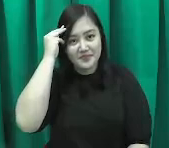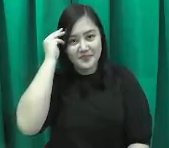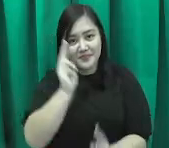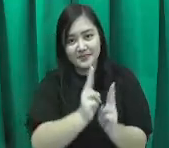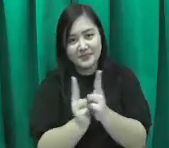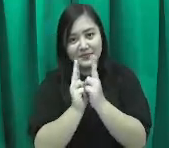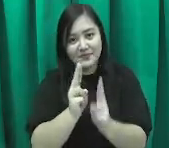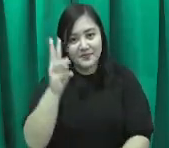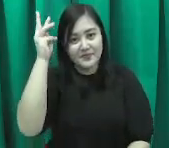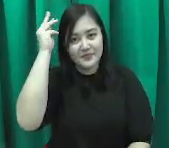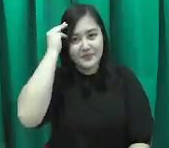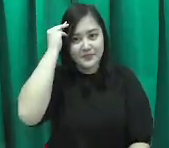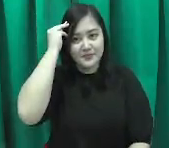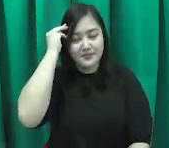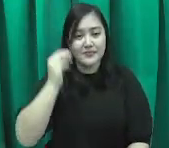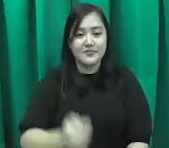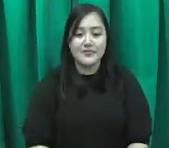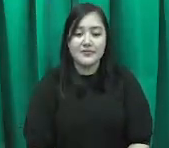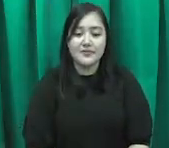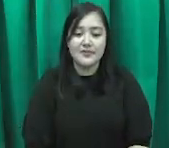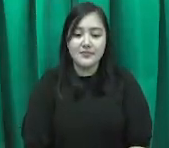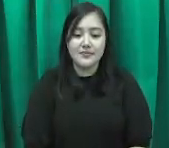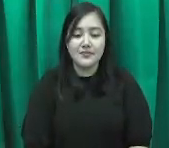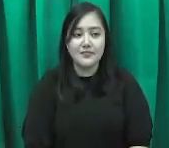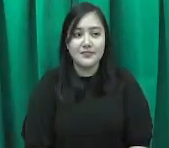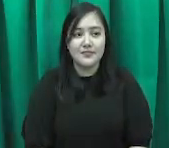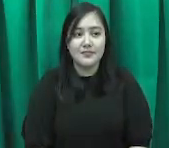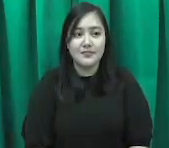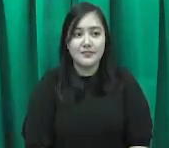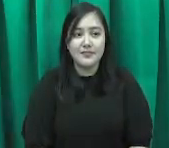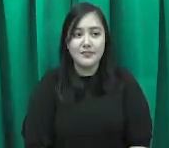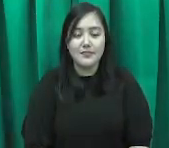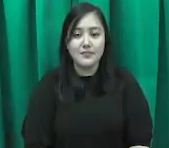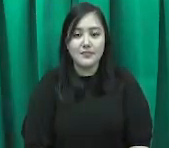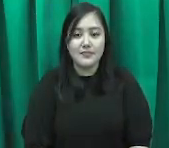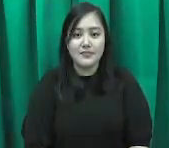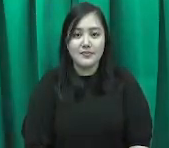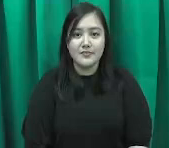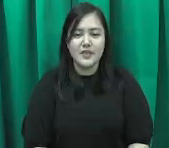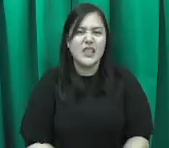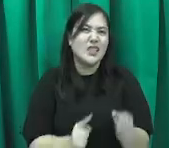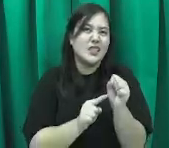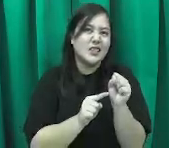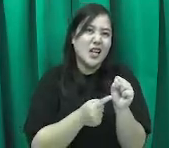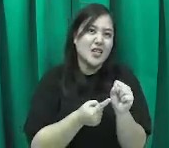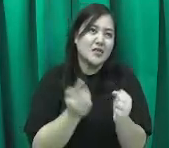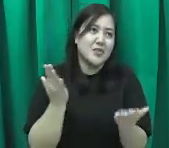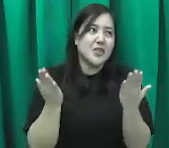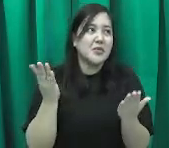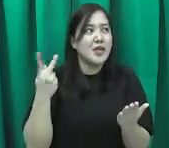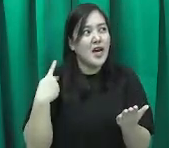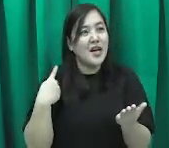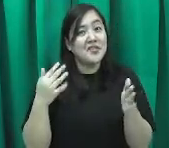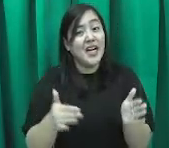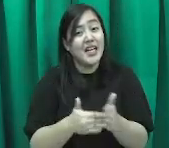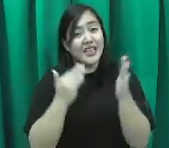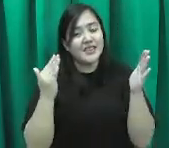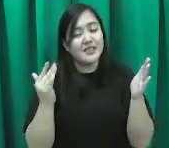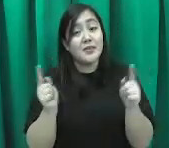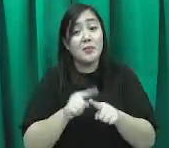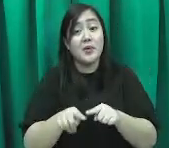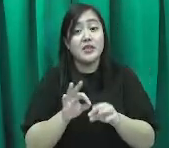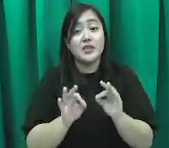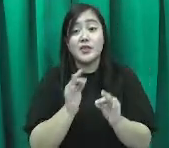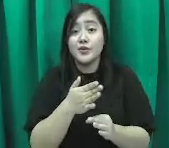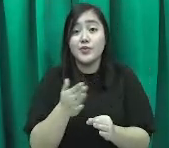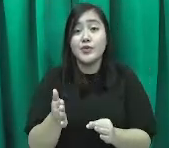pa lang, medyo talagang ano eh, yung medyo minsan opposing. Minsan may resistance eh. Pero pag nailatag mo na yan, at talagang pinanalangin